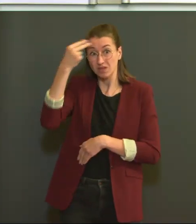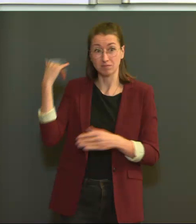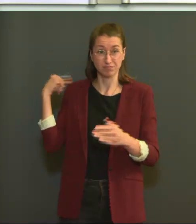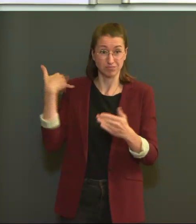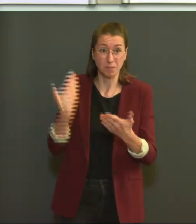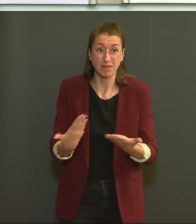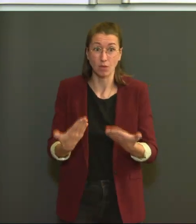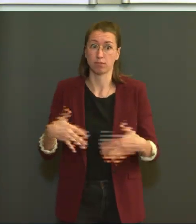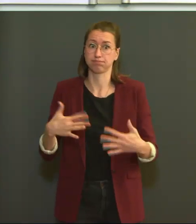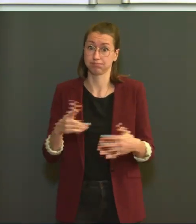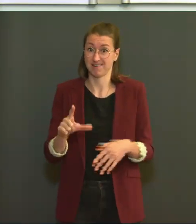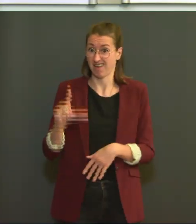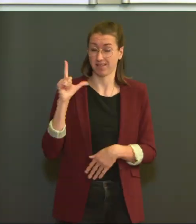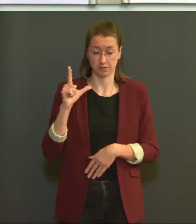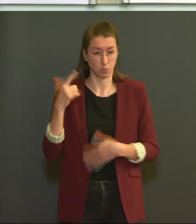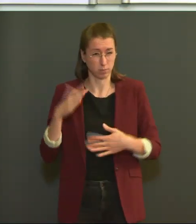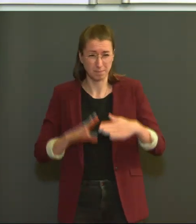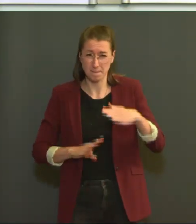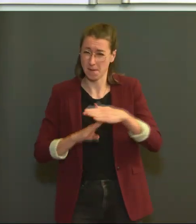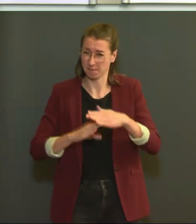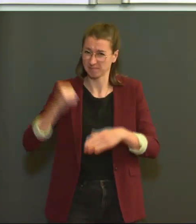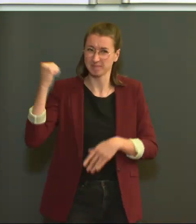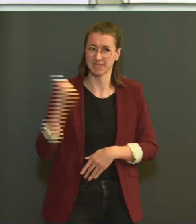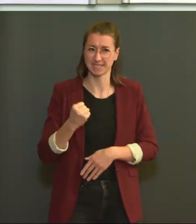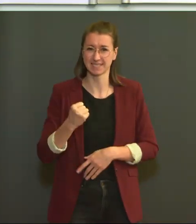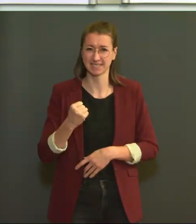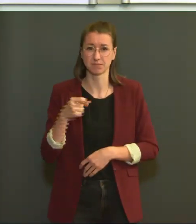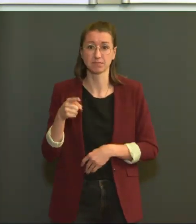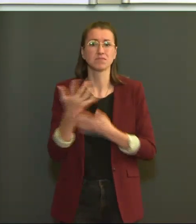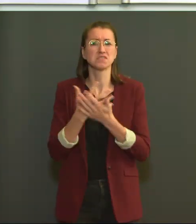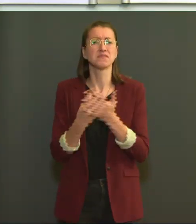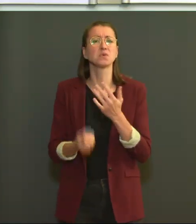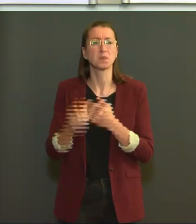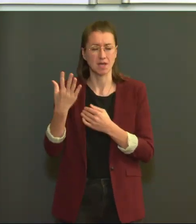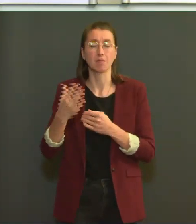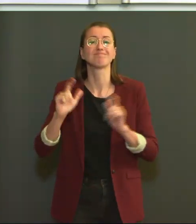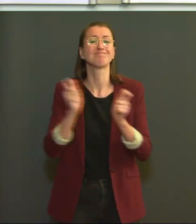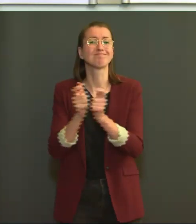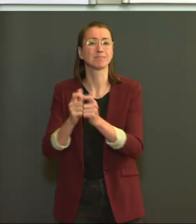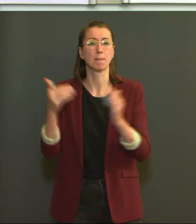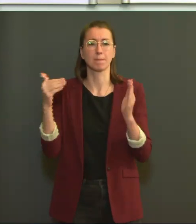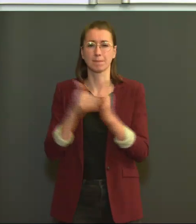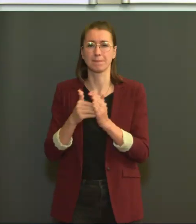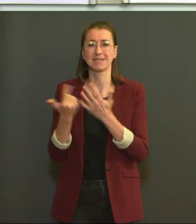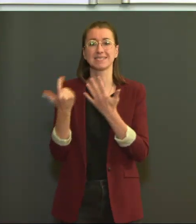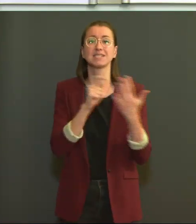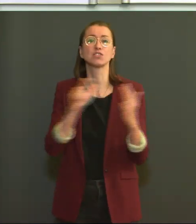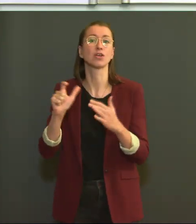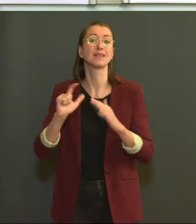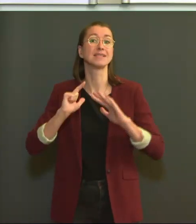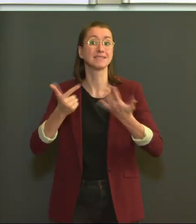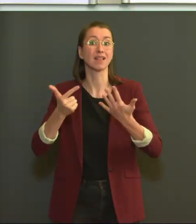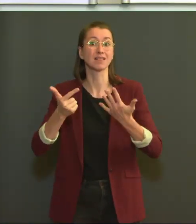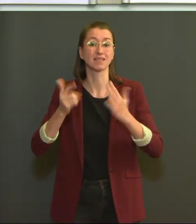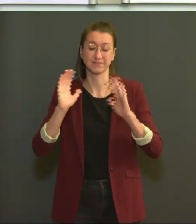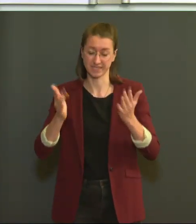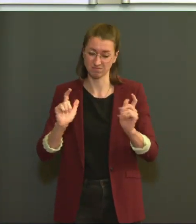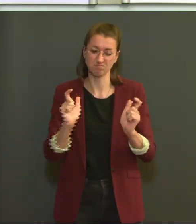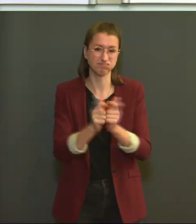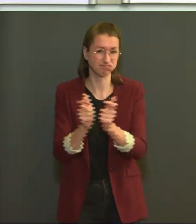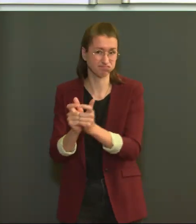Pas moins de 1717 nouveaux cas ont été comptabilisés